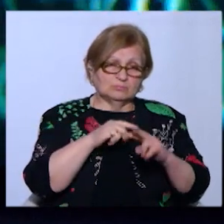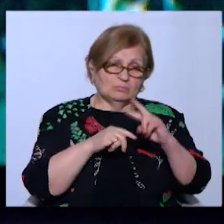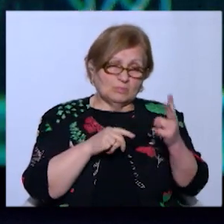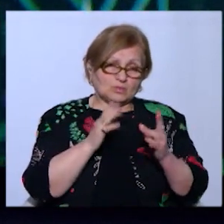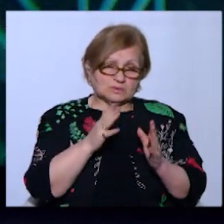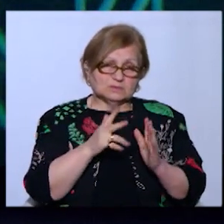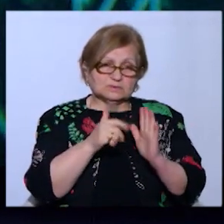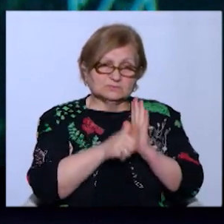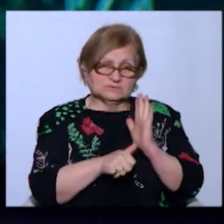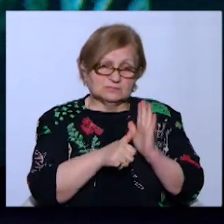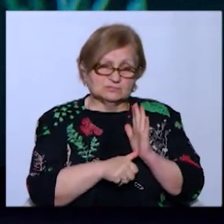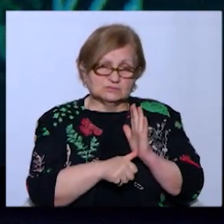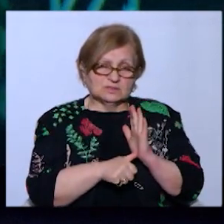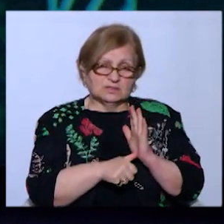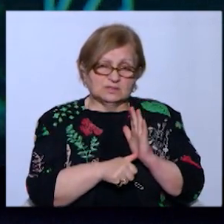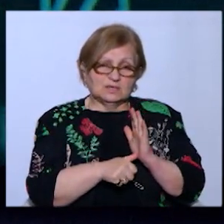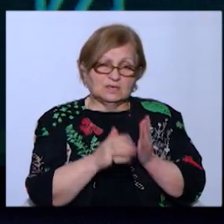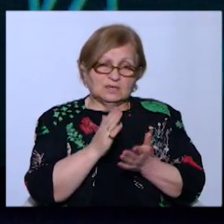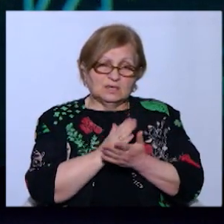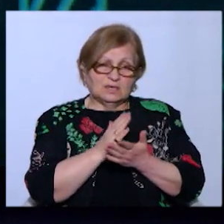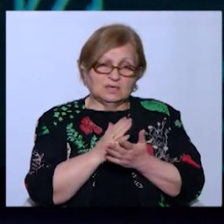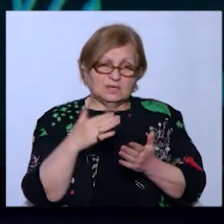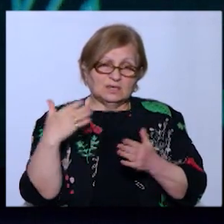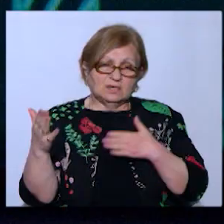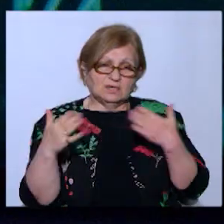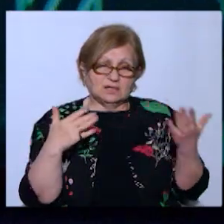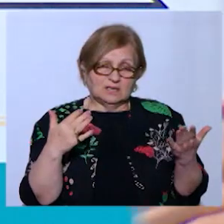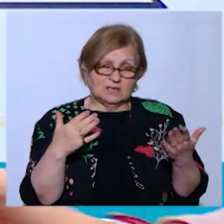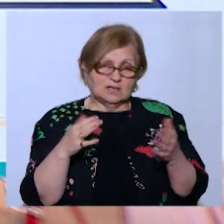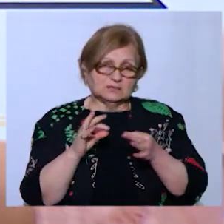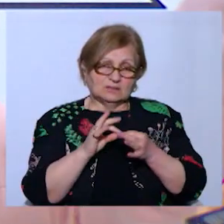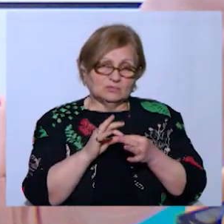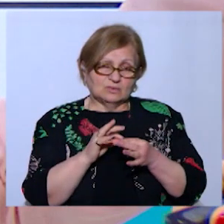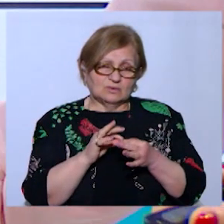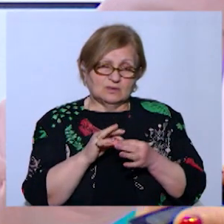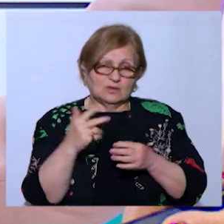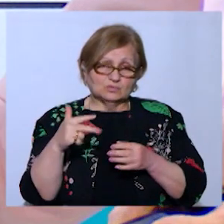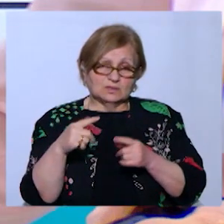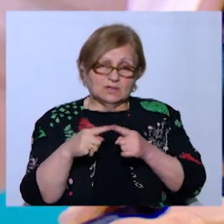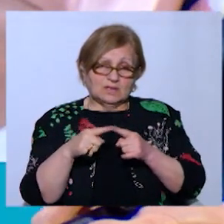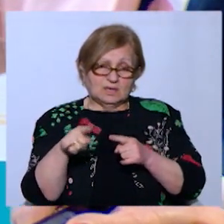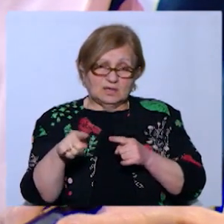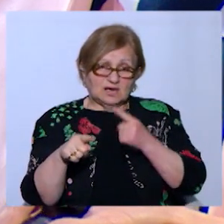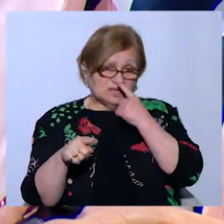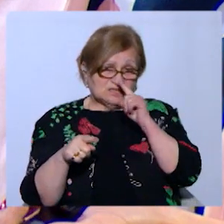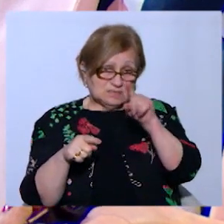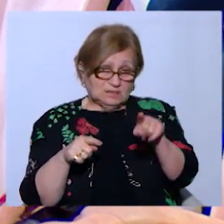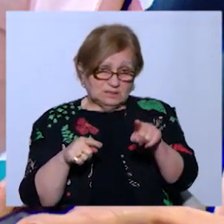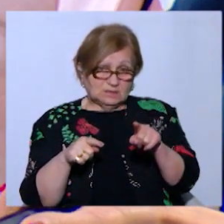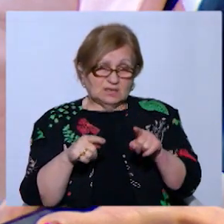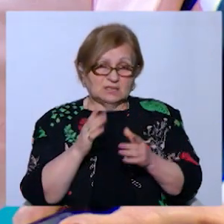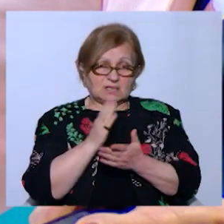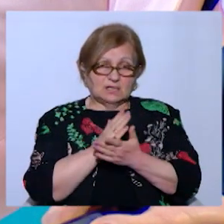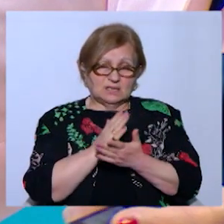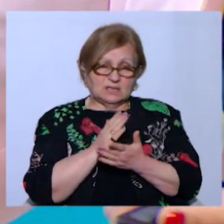კუთხე იქნება 60 გრადუსი და არის გვერდებს შორის ესეთი დამოკიდებულება. 30 გრადუსიანი კუთხის წინ მდებარე კათეტი